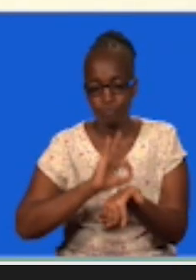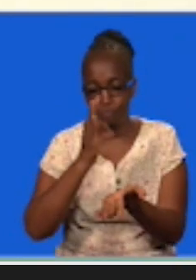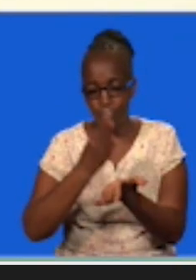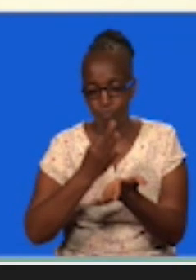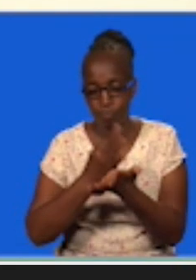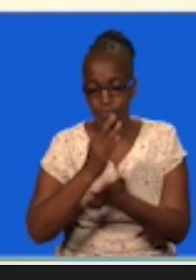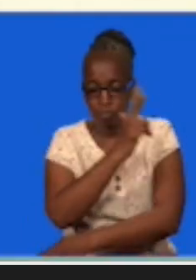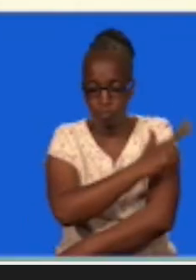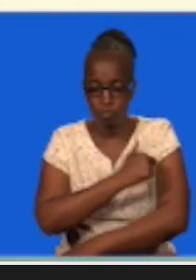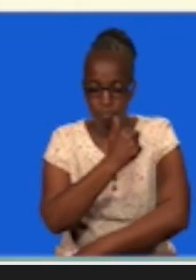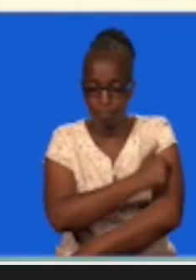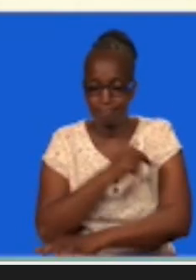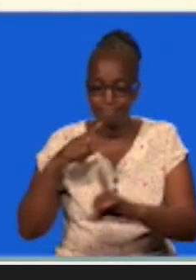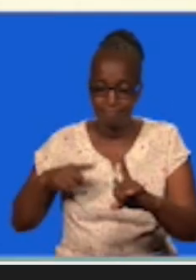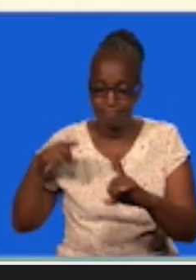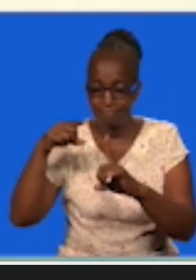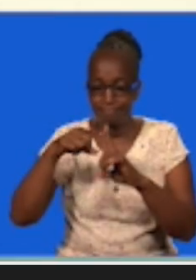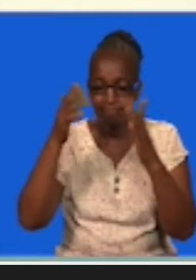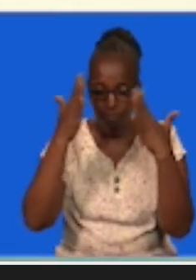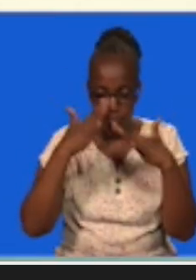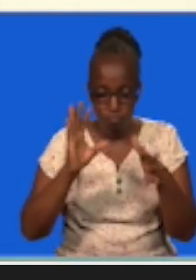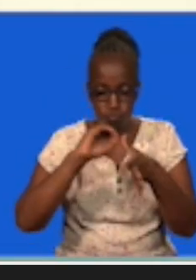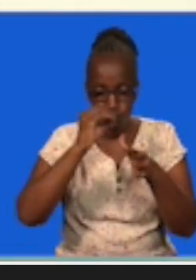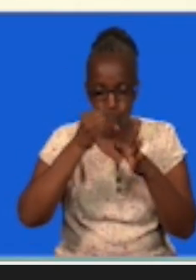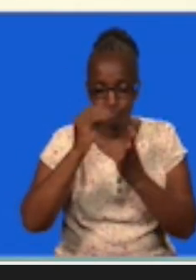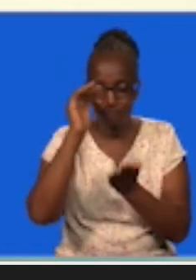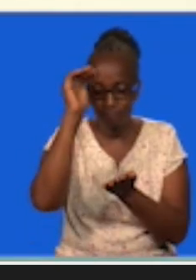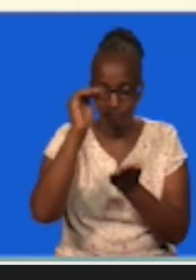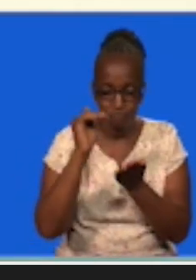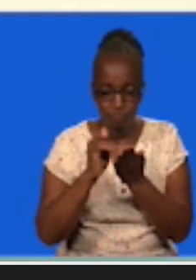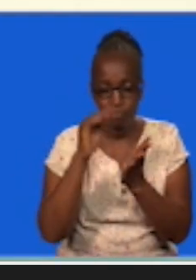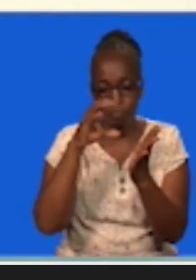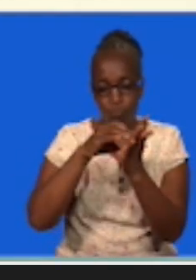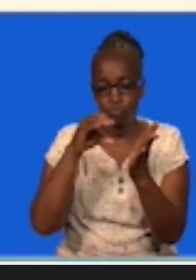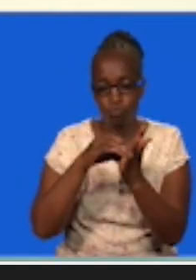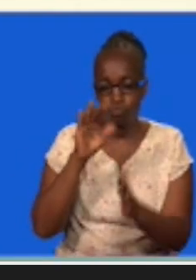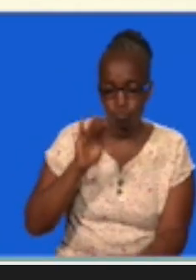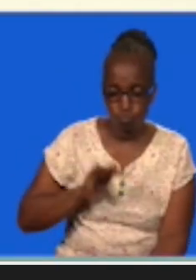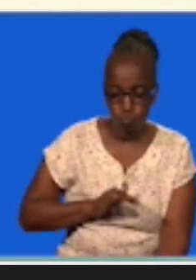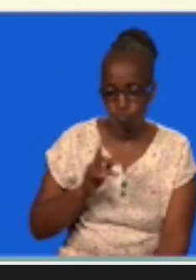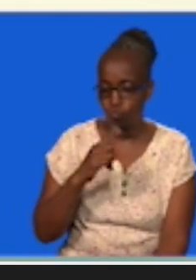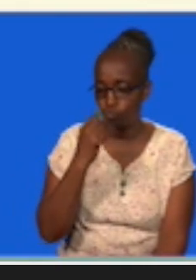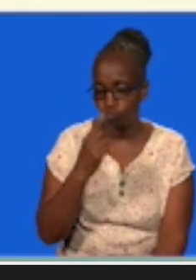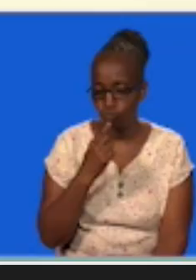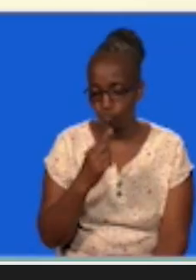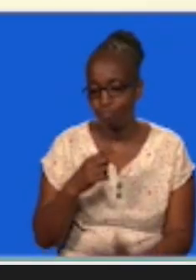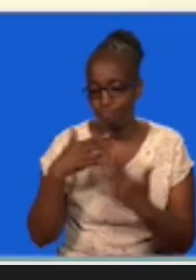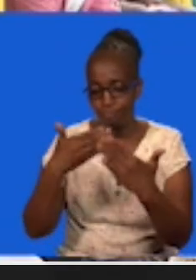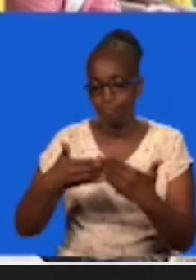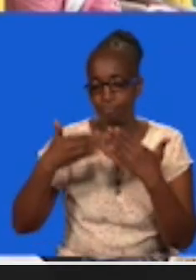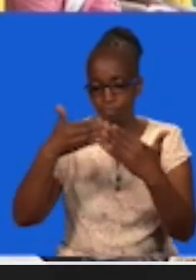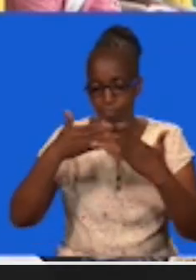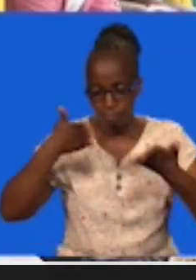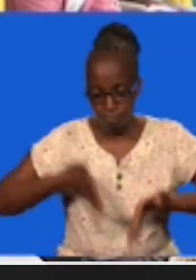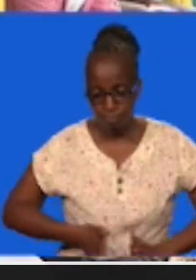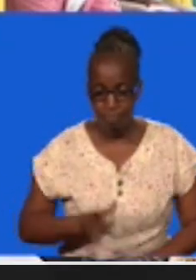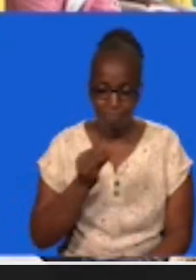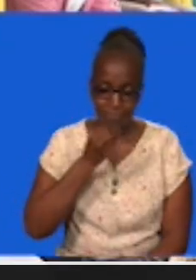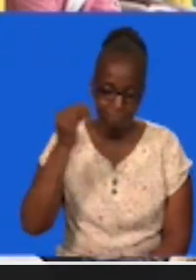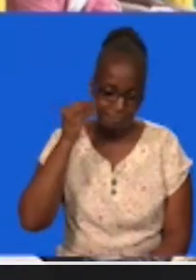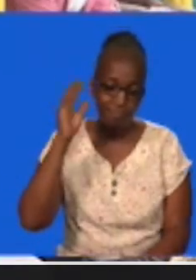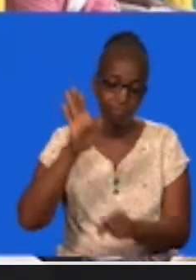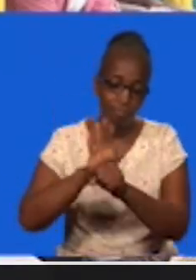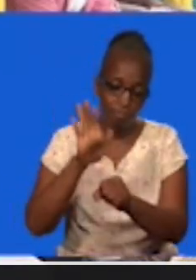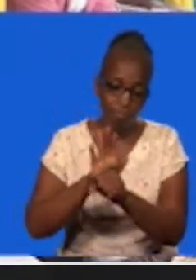ujenzi wa hospitali hii ikilenga kumaliza au kupunguza visa vya wanawake wanaojifungulia nyumbani, kwani